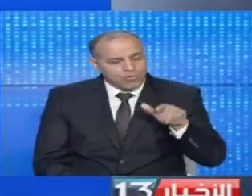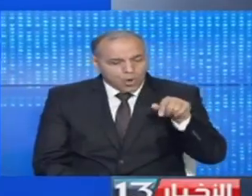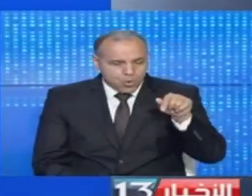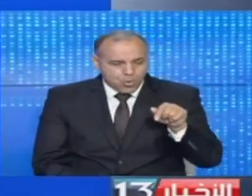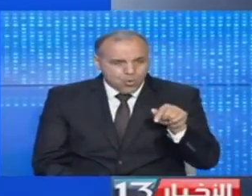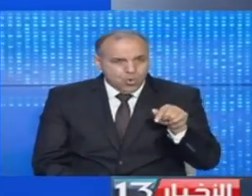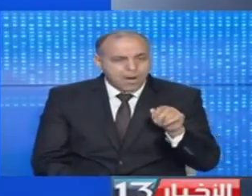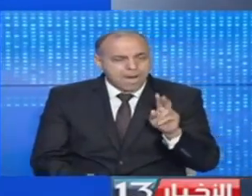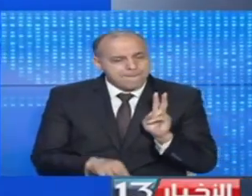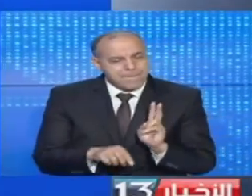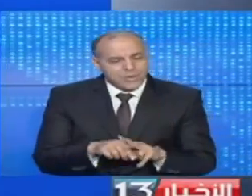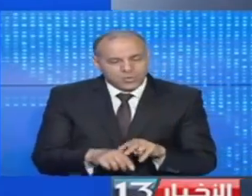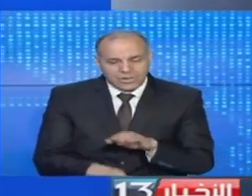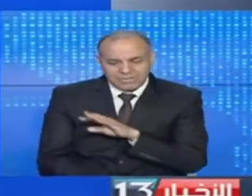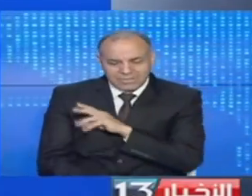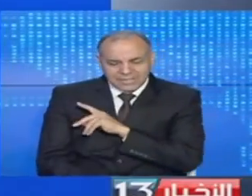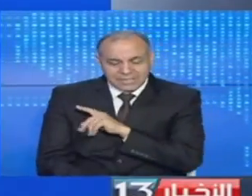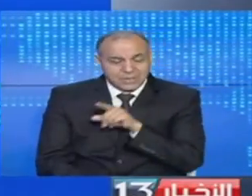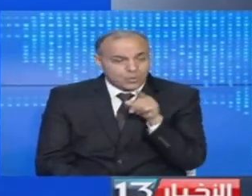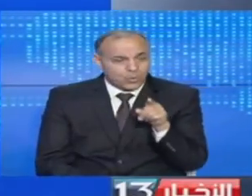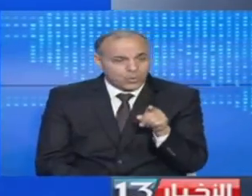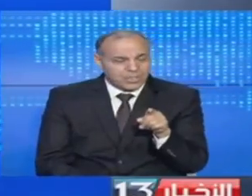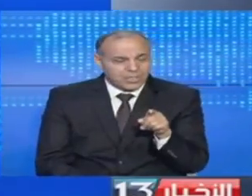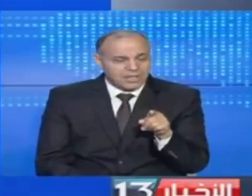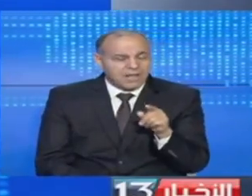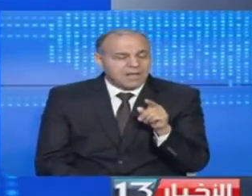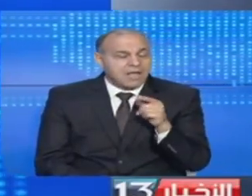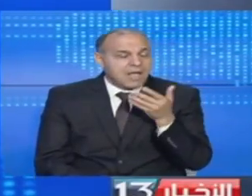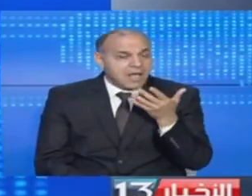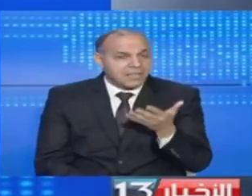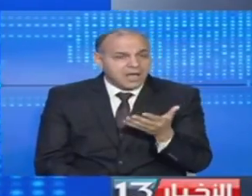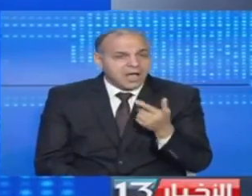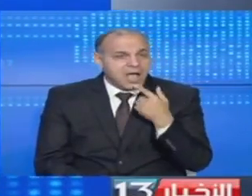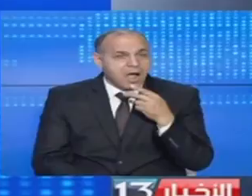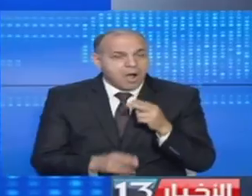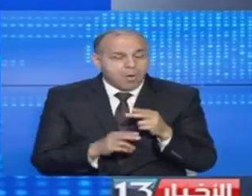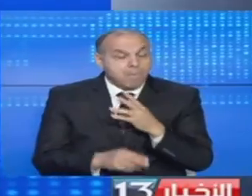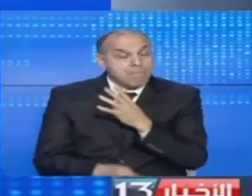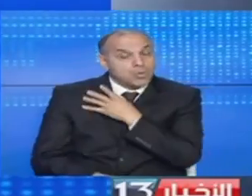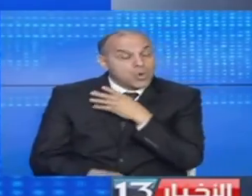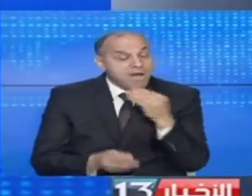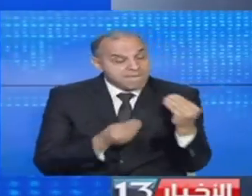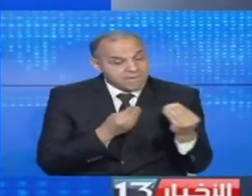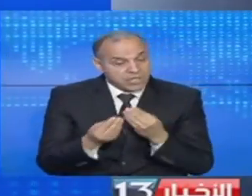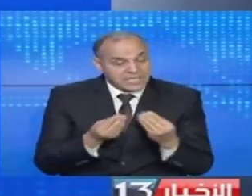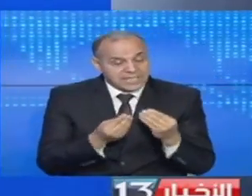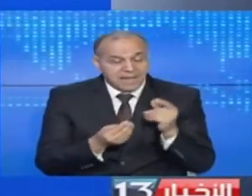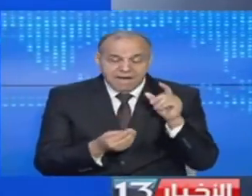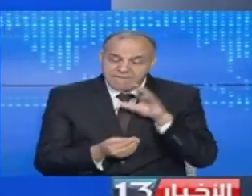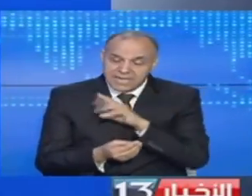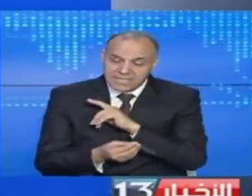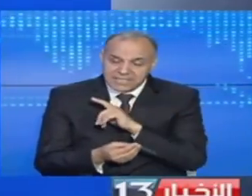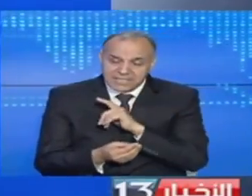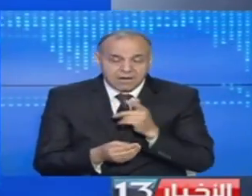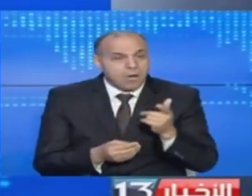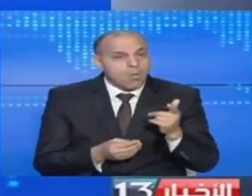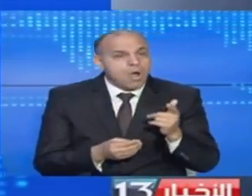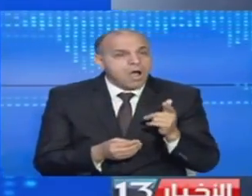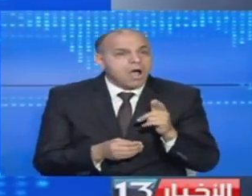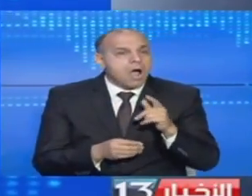اليوم امين سر اللجنه التنفيذيه لمنظمه التحرير الفلسطينيه وكبير المفاوضين الفلسطينيين صائب